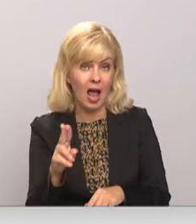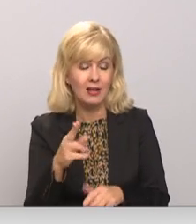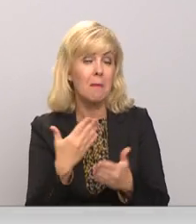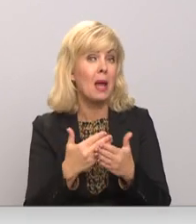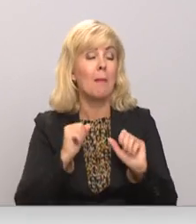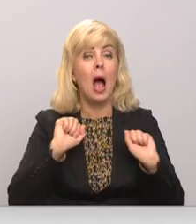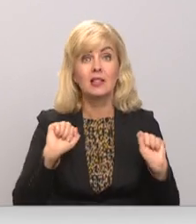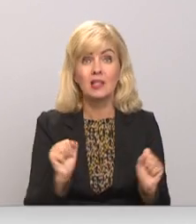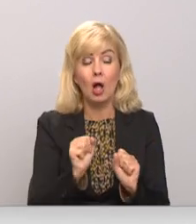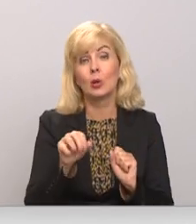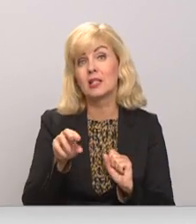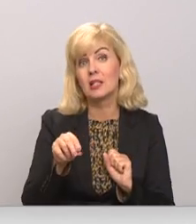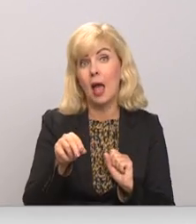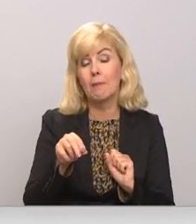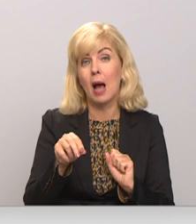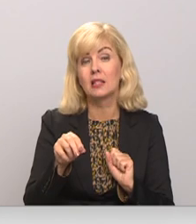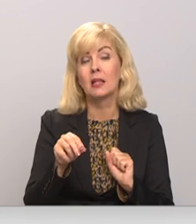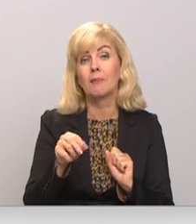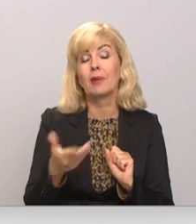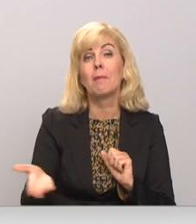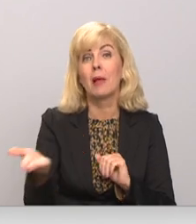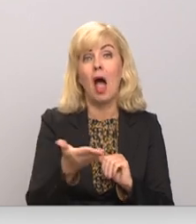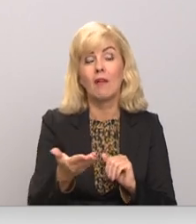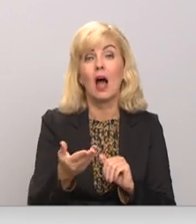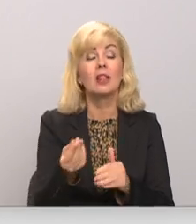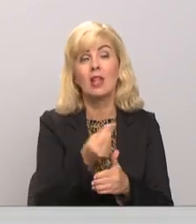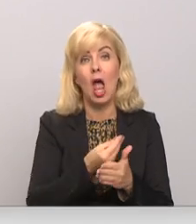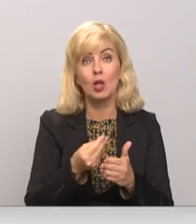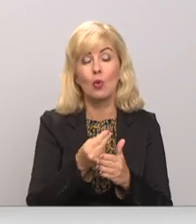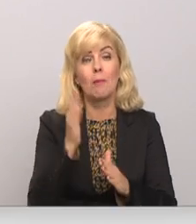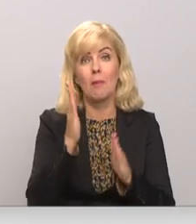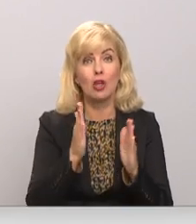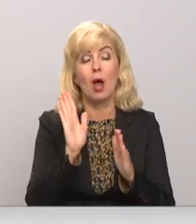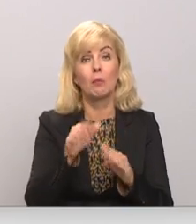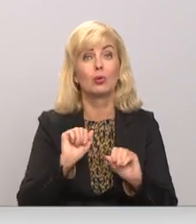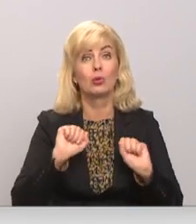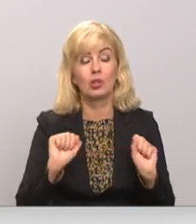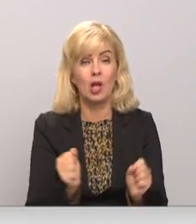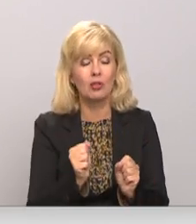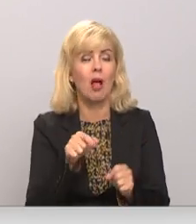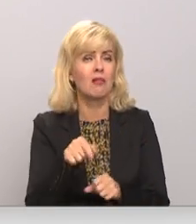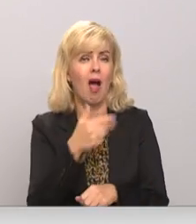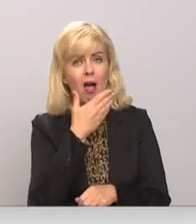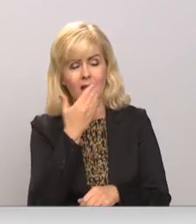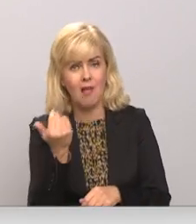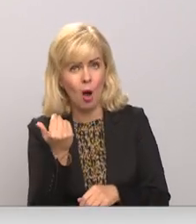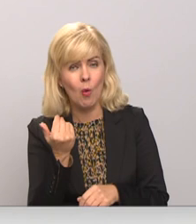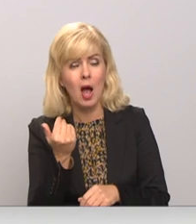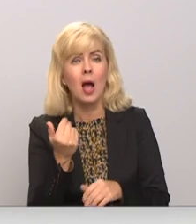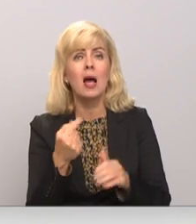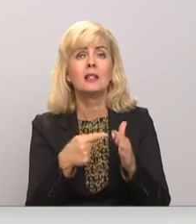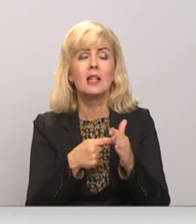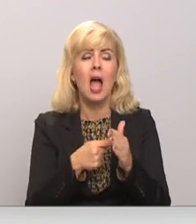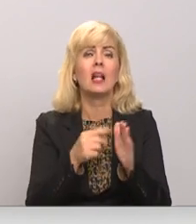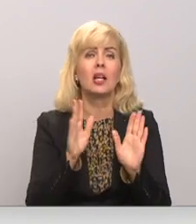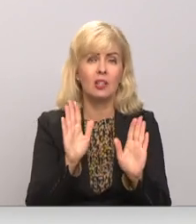salna, piemēram, uz zemes kaut kādā pļavā, tas nenozīmē, ka mežā iekšā arī viss būs sasalis. Nu, tā nebūtu nav, tā kā sēnes var